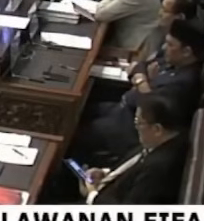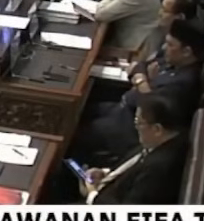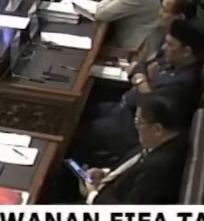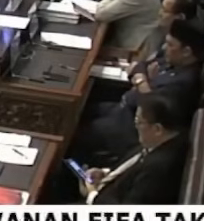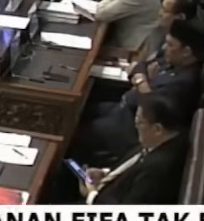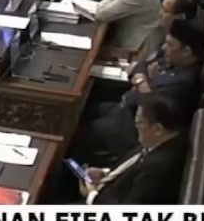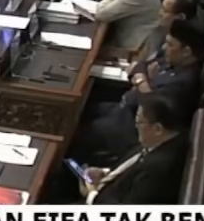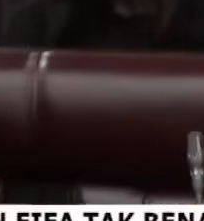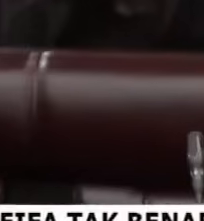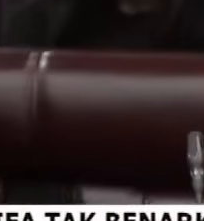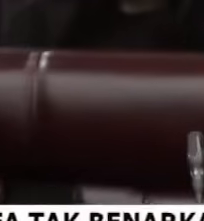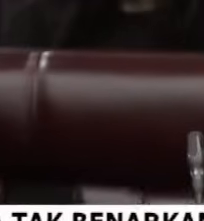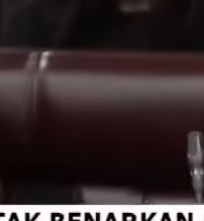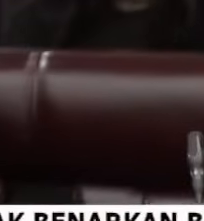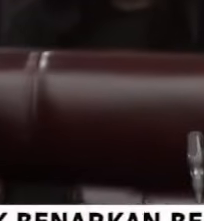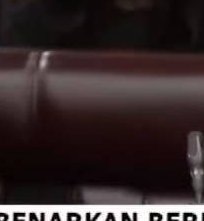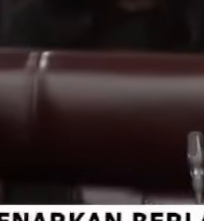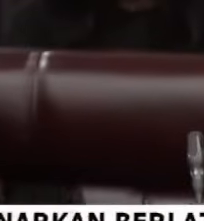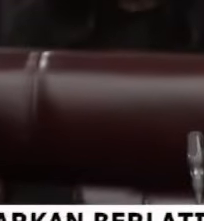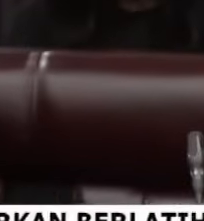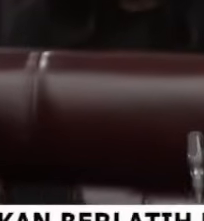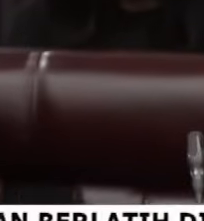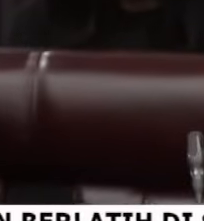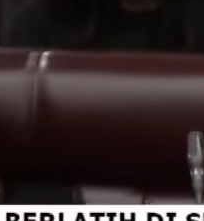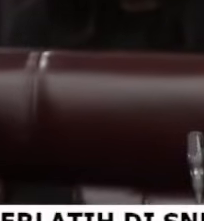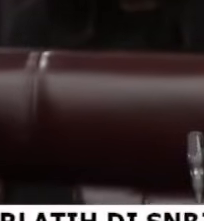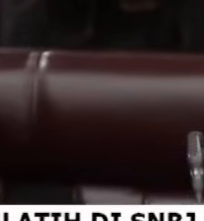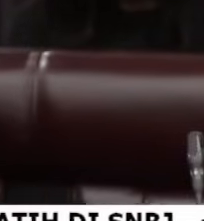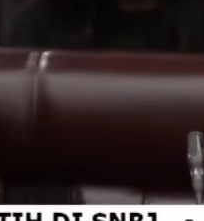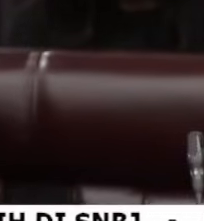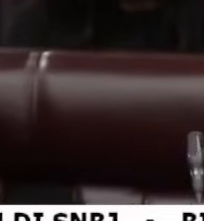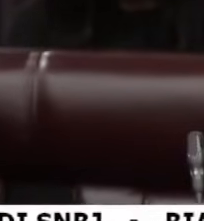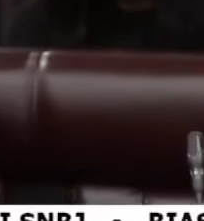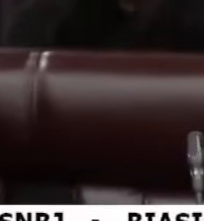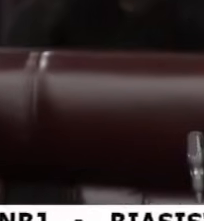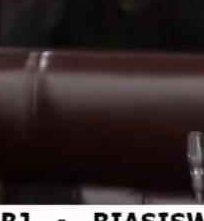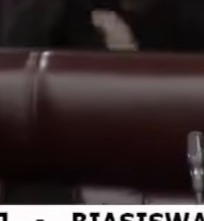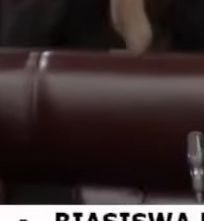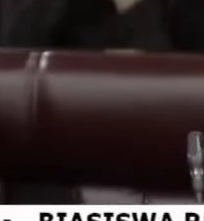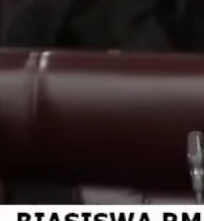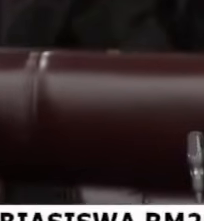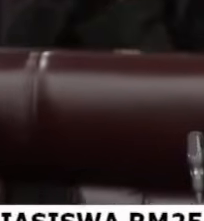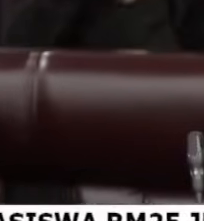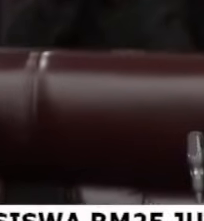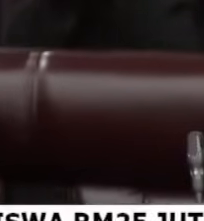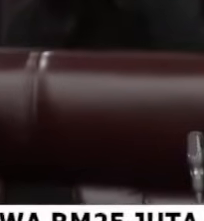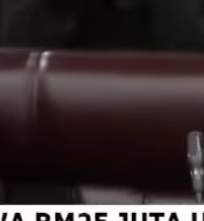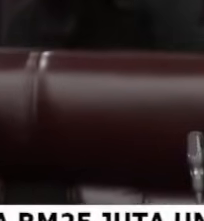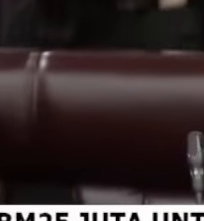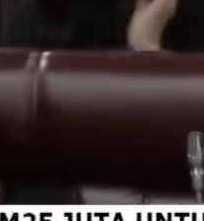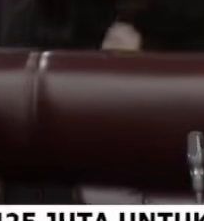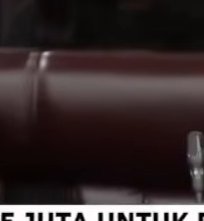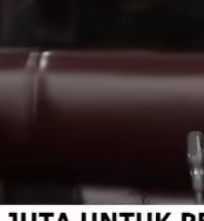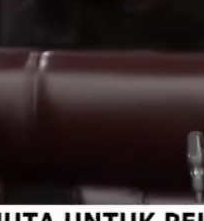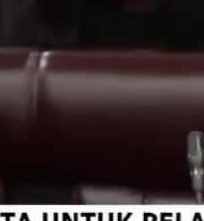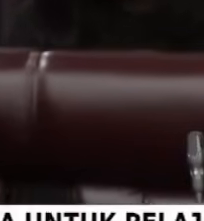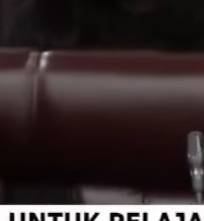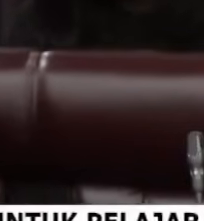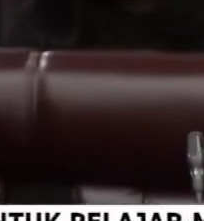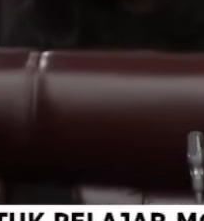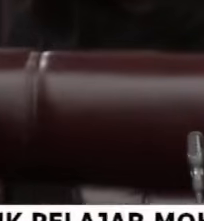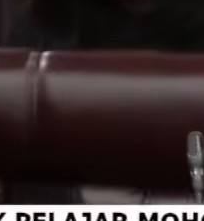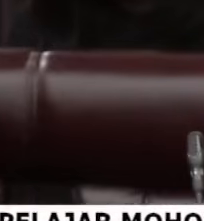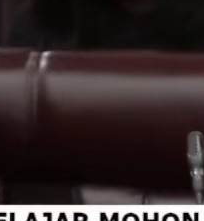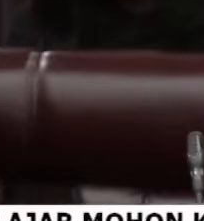oleh lembaga pelabuhan-pelabuhan Sabah sebelum kapasiti maksimum dicapai walau bagaimanapun